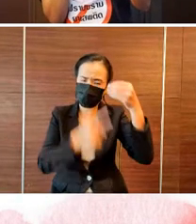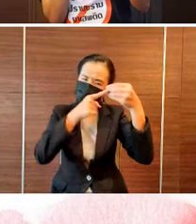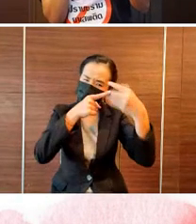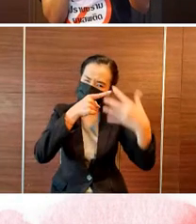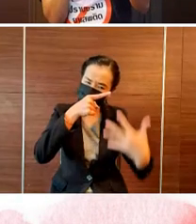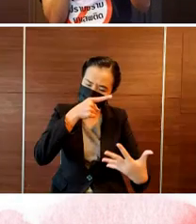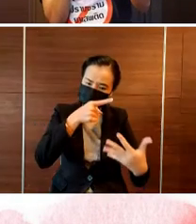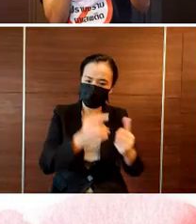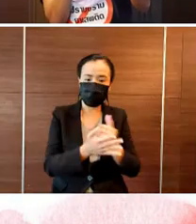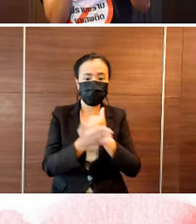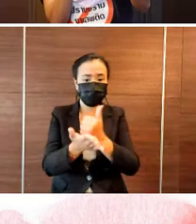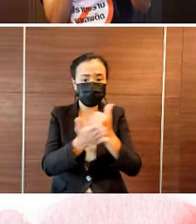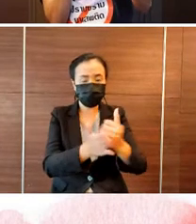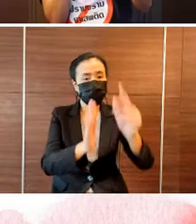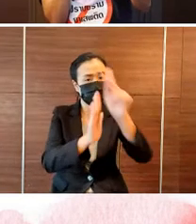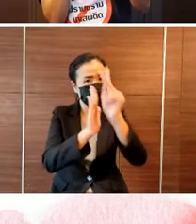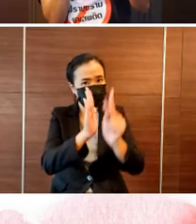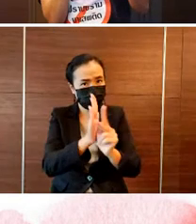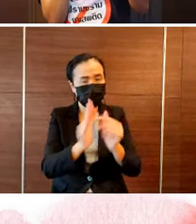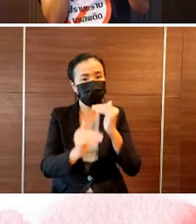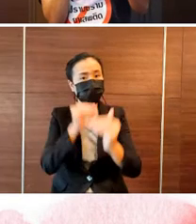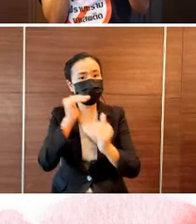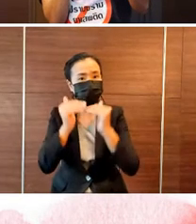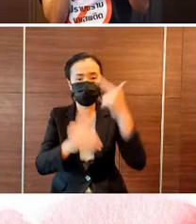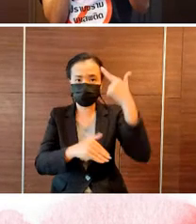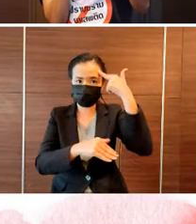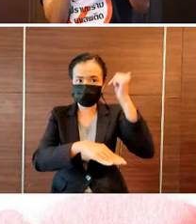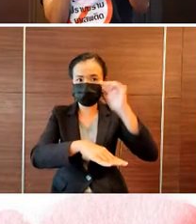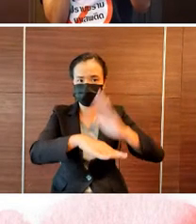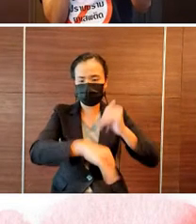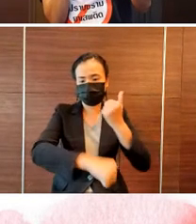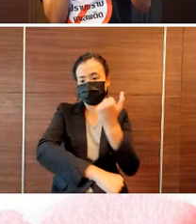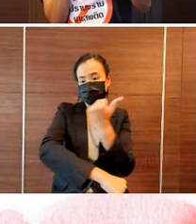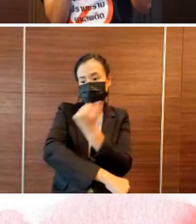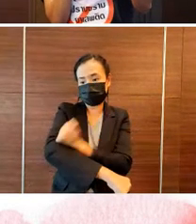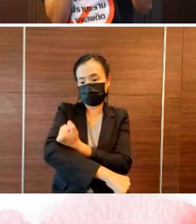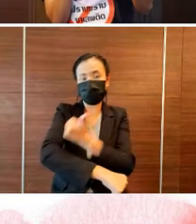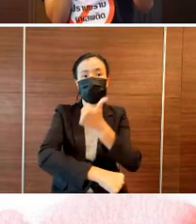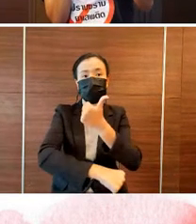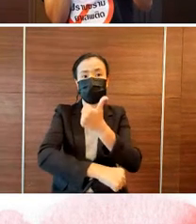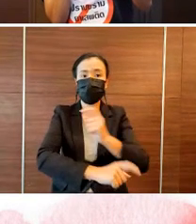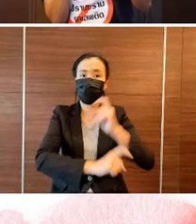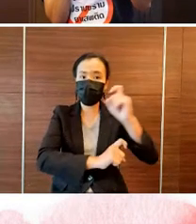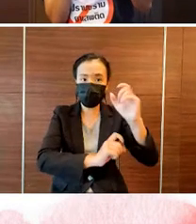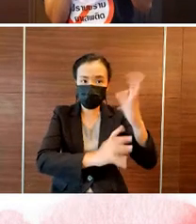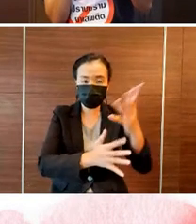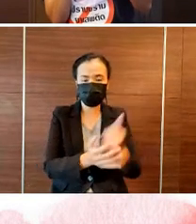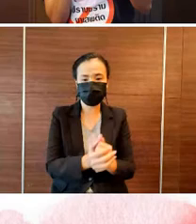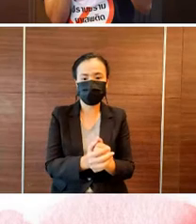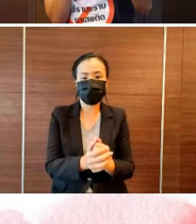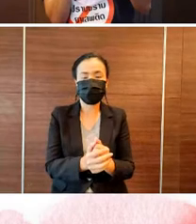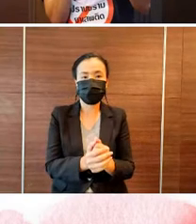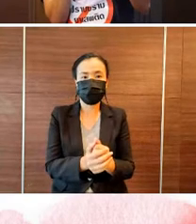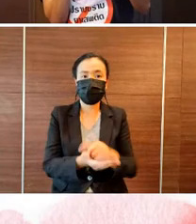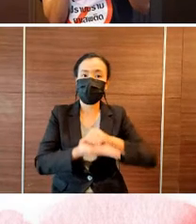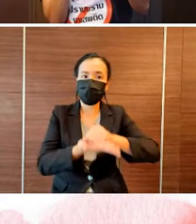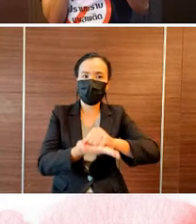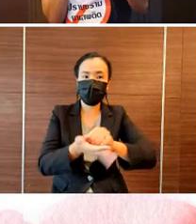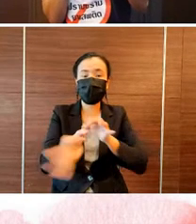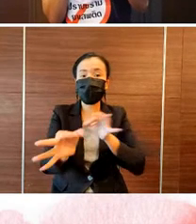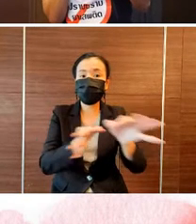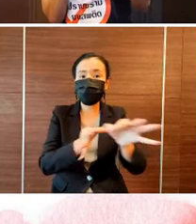มายนะคะมีการช่วยเหลือทางกฎหมายการพัฒนาศักยทักษะการฉีดที่ปลอดภัยการกรองมีเรื่องของ mental health การให้ค